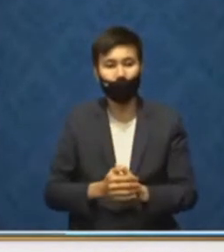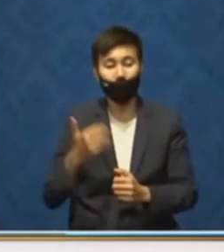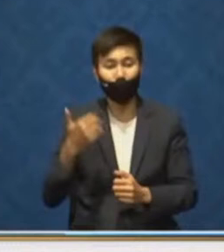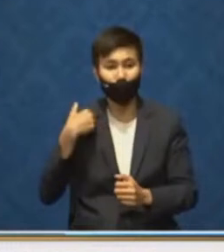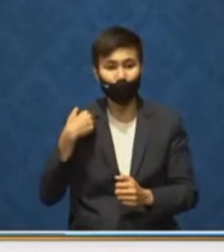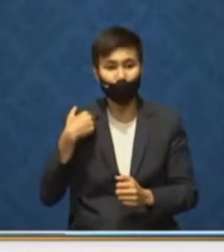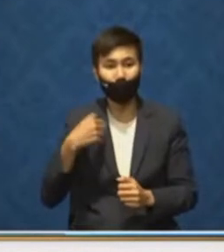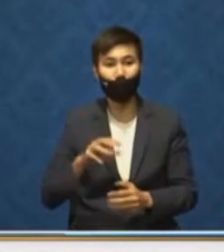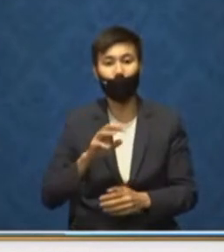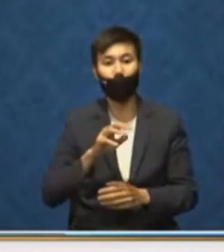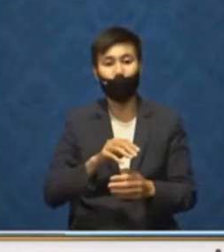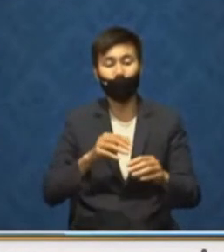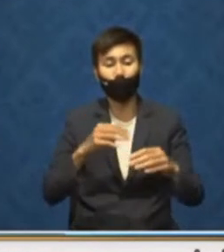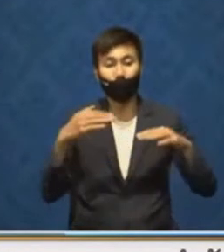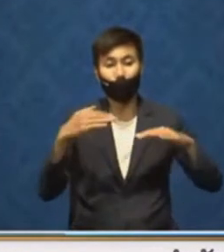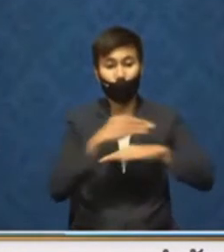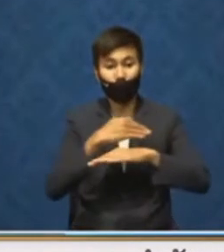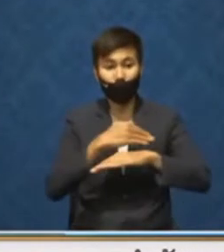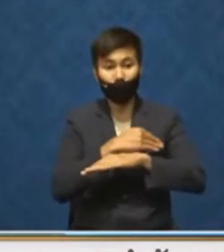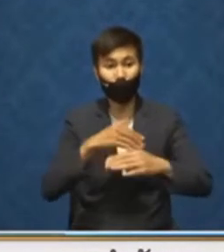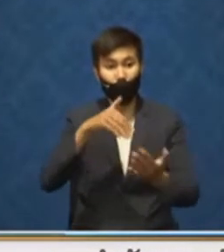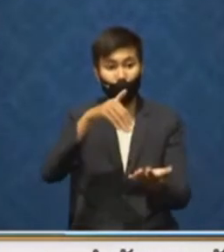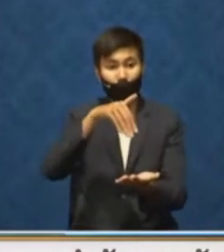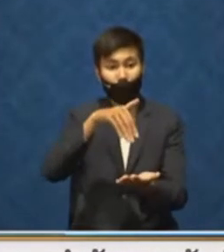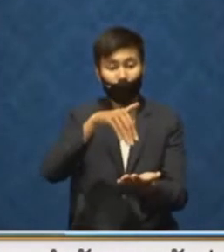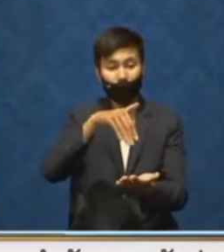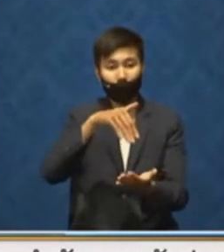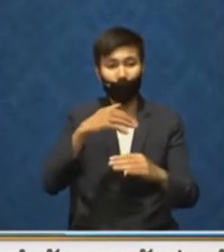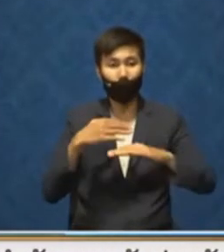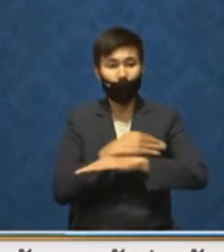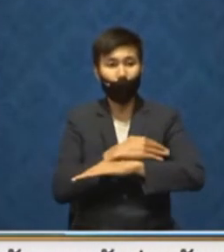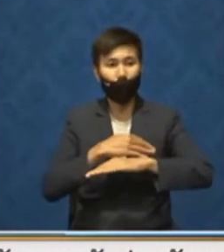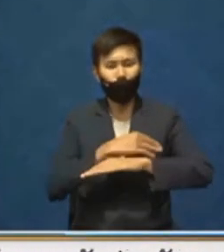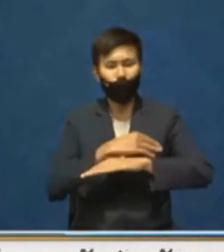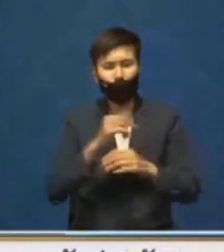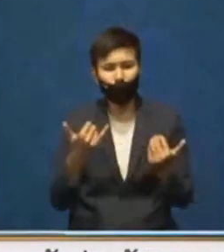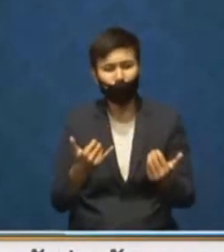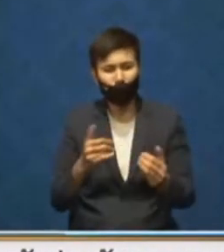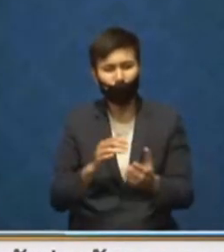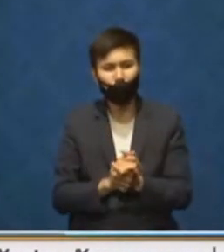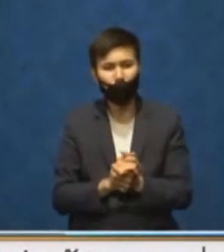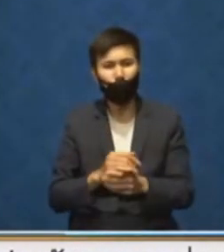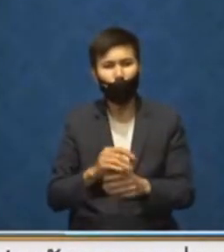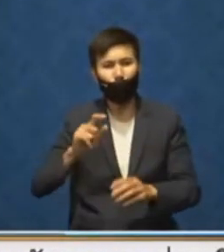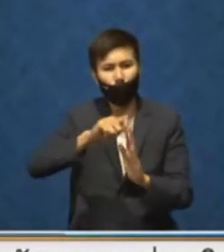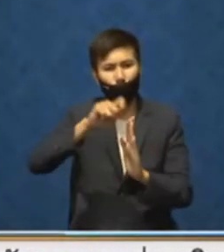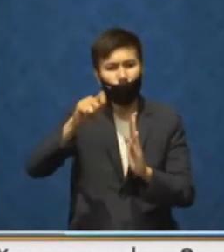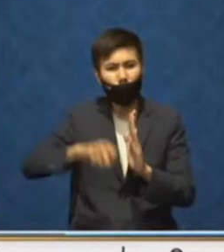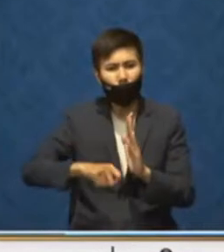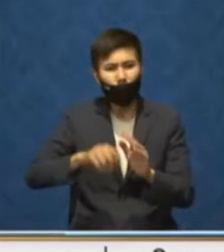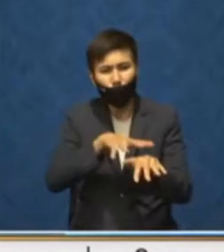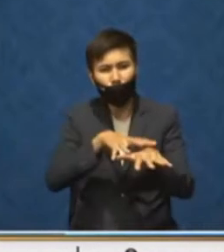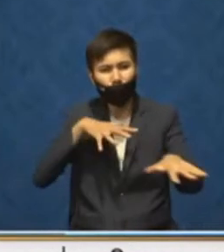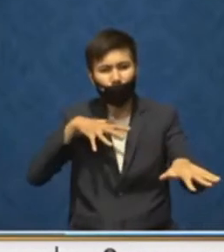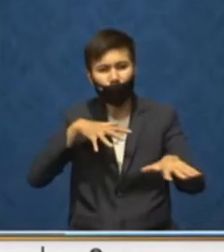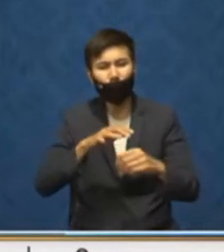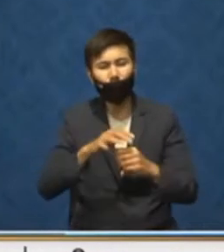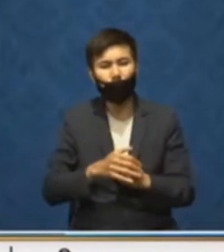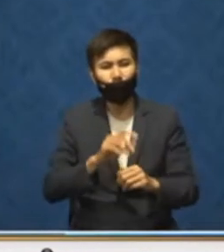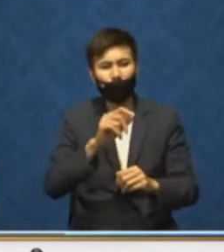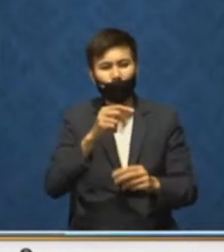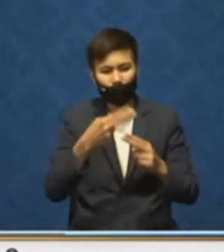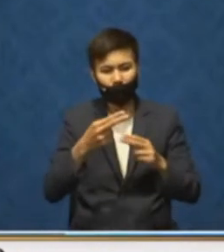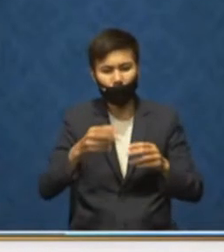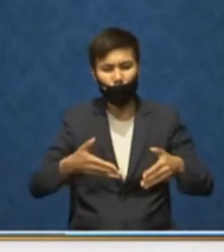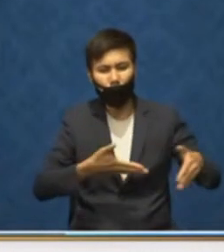เราไม่เคยใครไม่เคยรถติดที่เราจะพองหรือจะไปโคราชทั้งคืนเคยไปครับคนที่อยู่อีสานใต้ทุกคนนะครับ